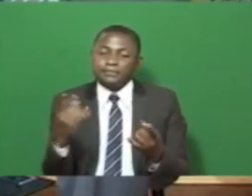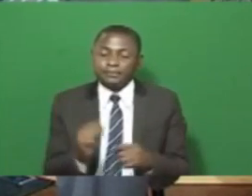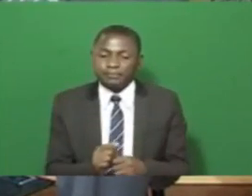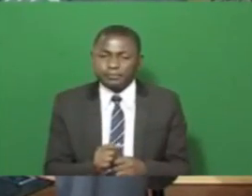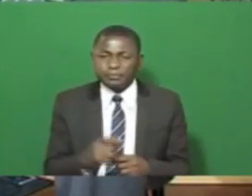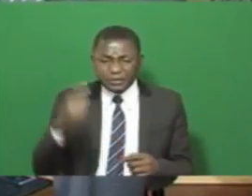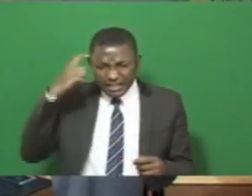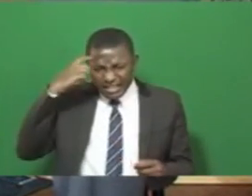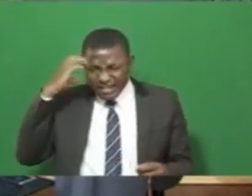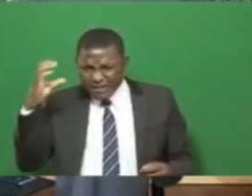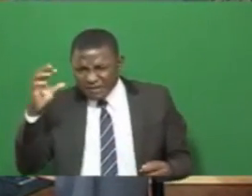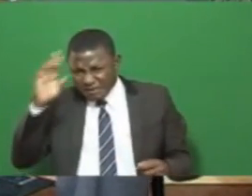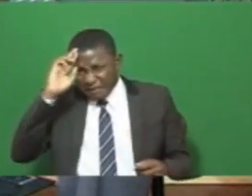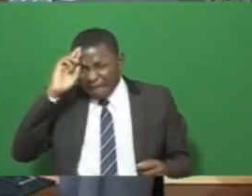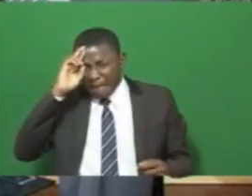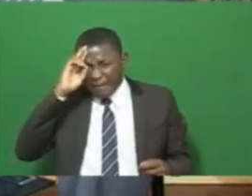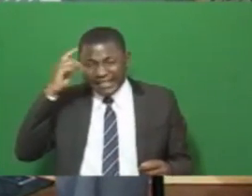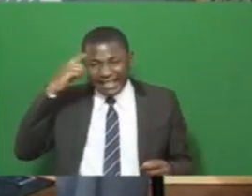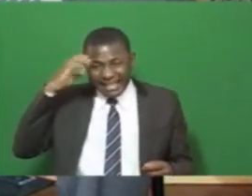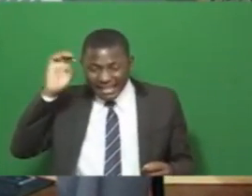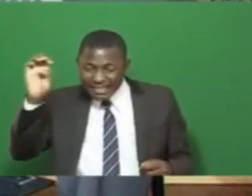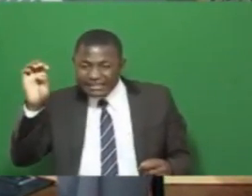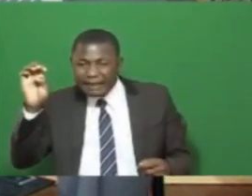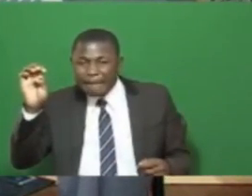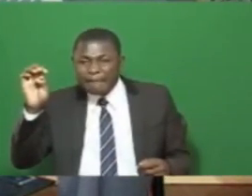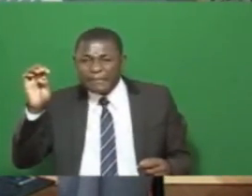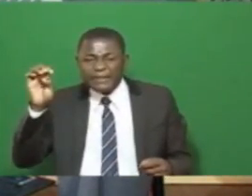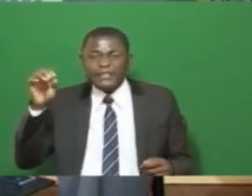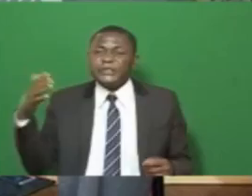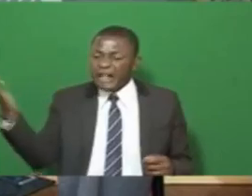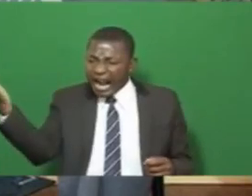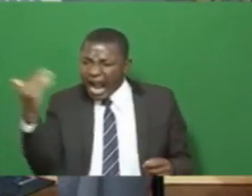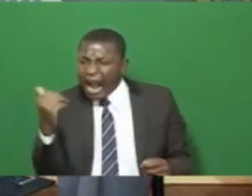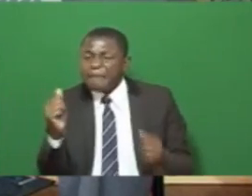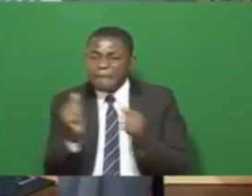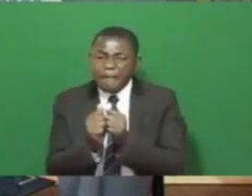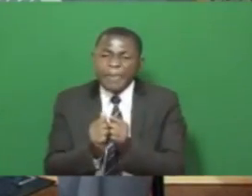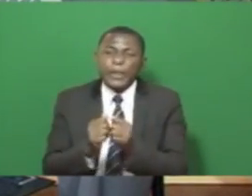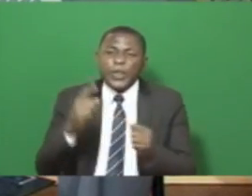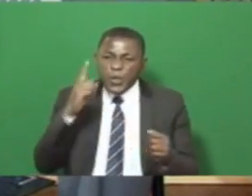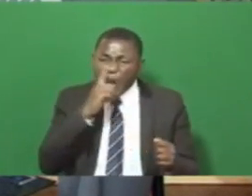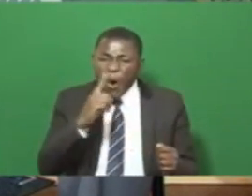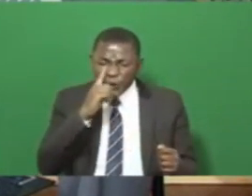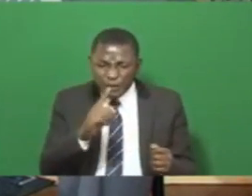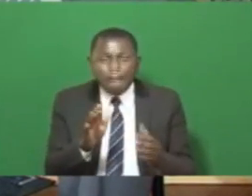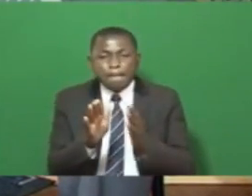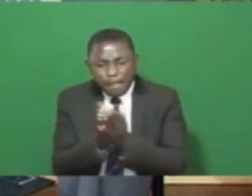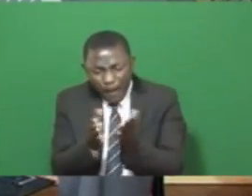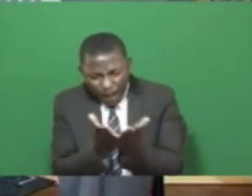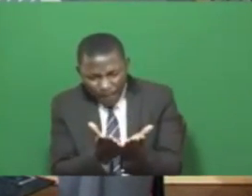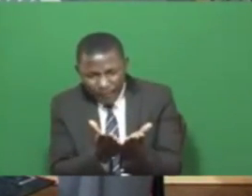Ndinoziva pane kupata tiri kucollege pane baexam ataita ainzi maopen book waidya nemanotsi ako